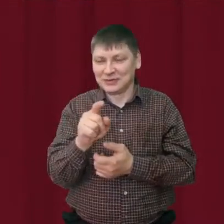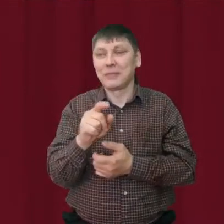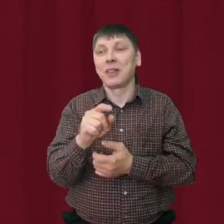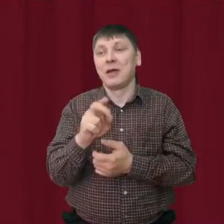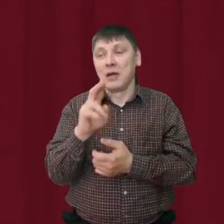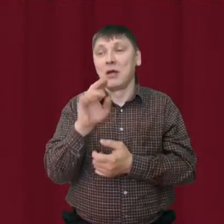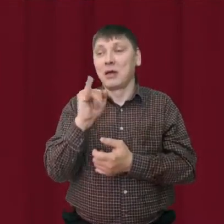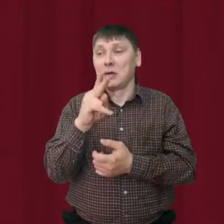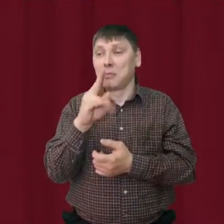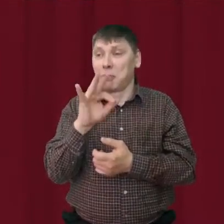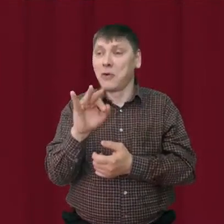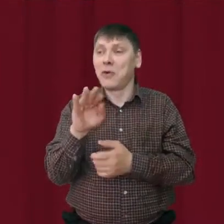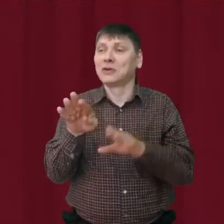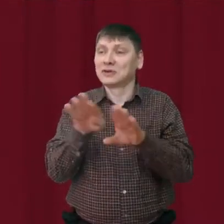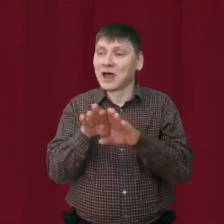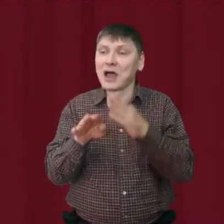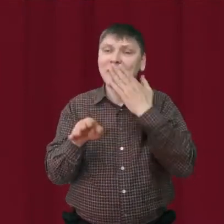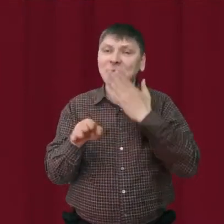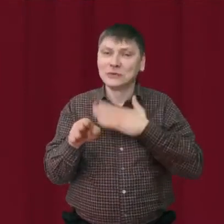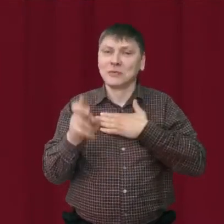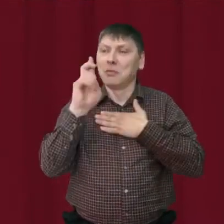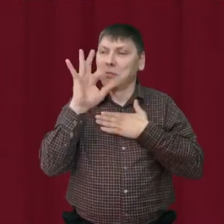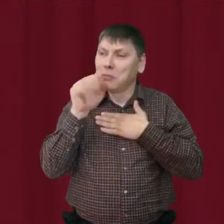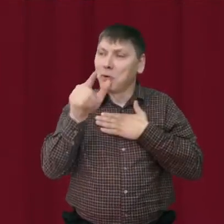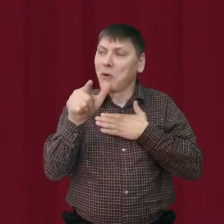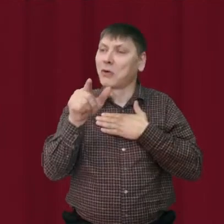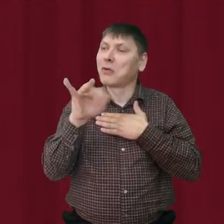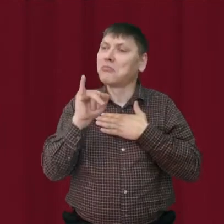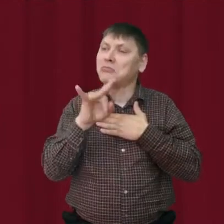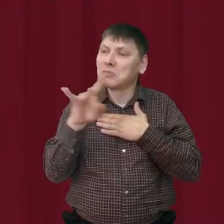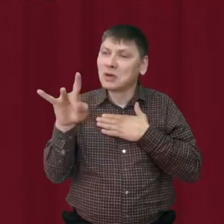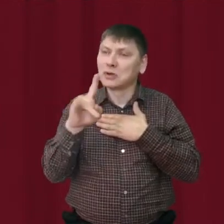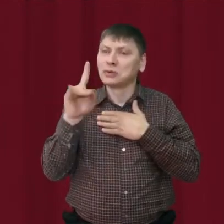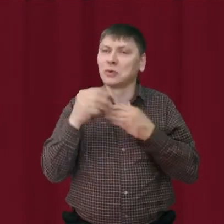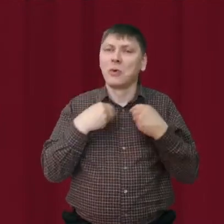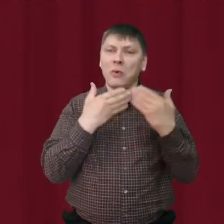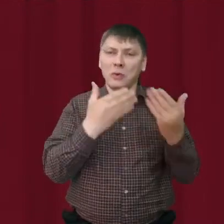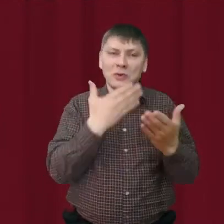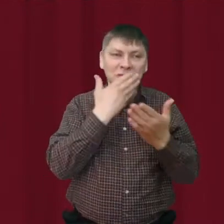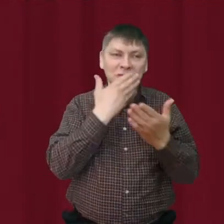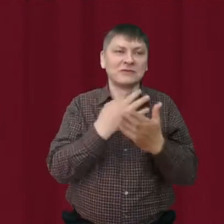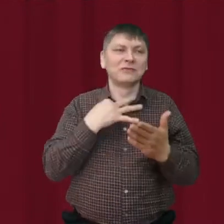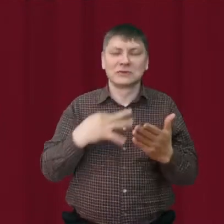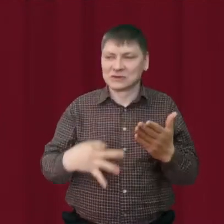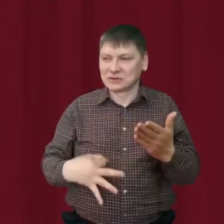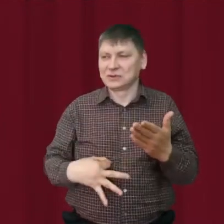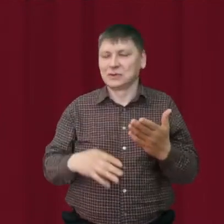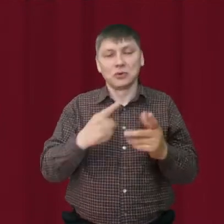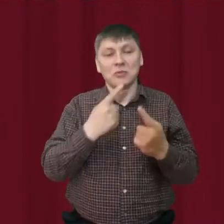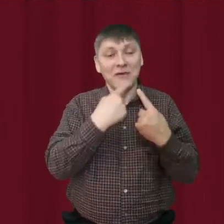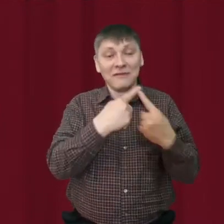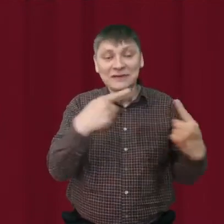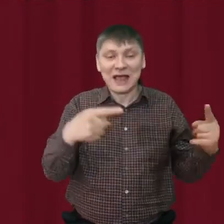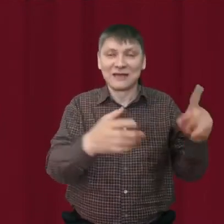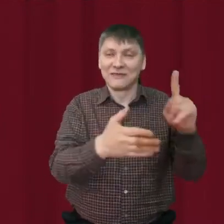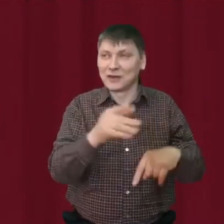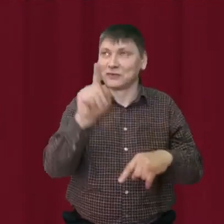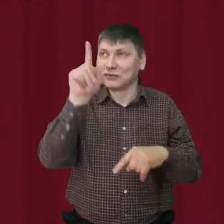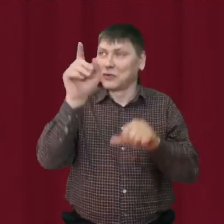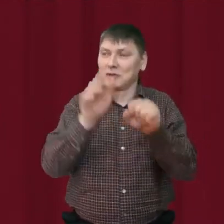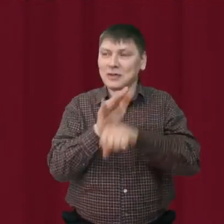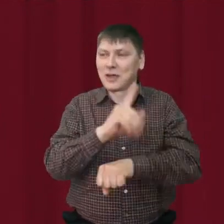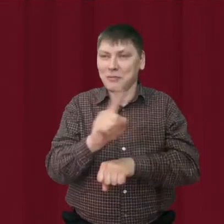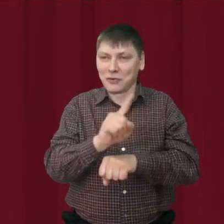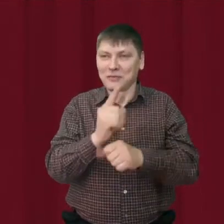16 стиха, где сказано, что «Ибо так возлюбил Бог мир, что отдал Сына Своего Единородного, чтобы всякий верующий в Него не погиб, но имел